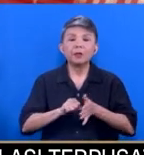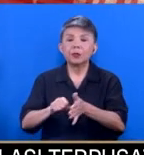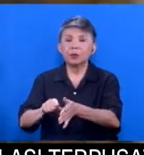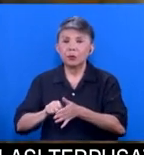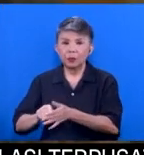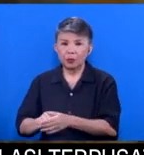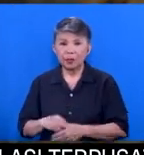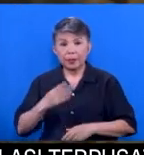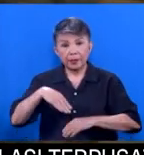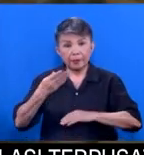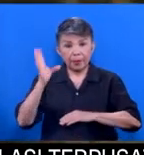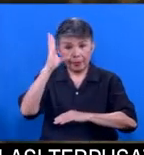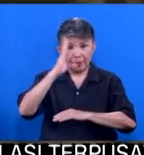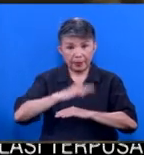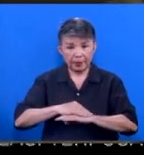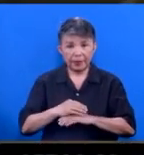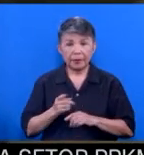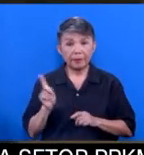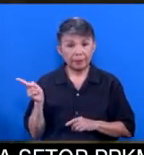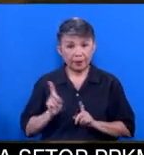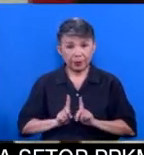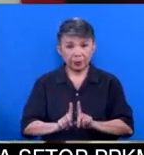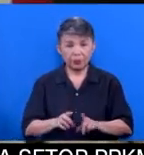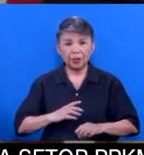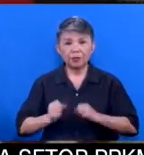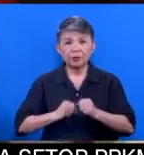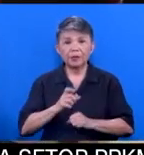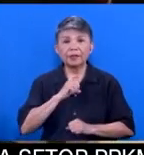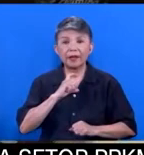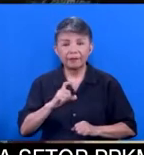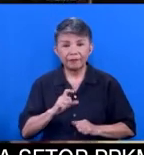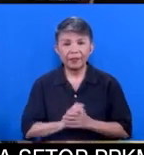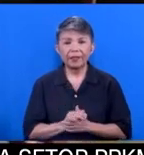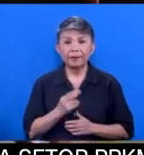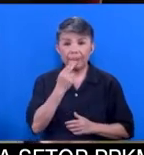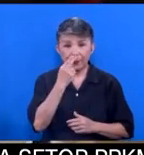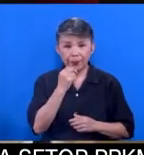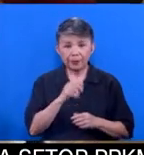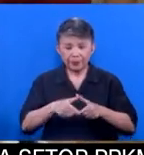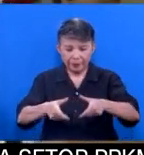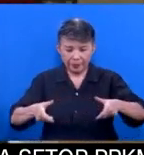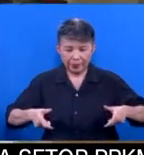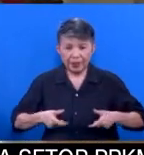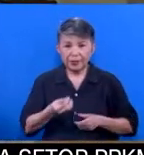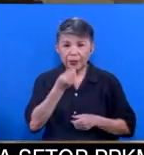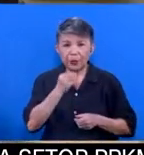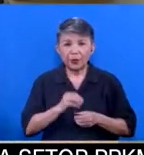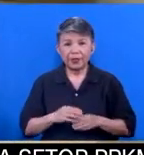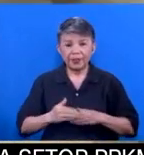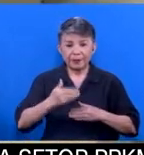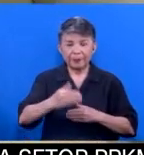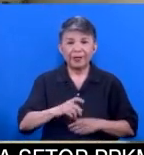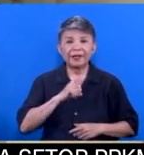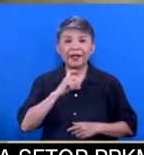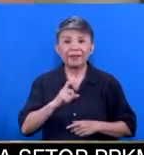setiap hari pasangan suami-istri yang memiliki usaha cafe di Jalan Veteran ini selalu menyediakan nasi kotak di halaman kedai milik mereka